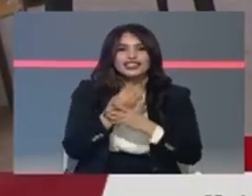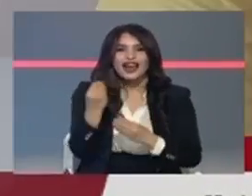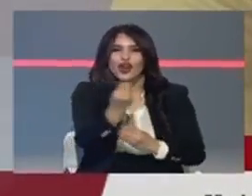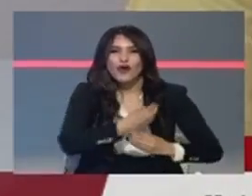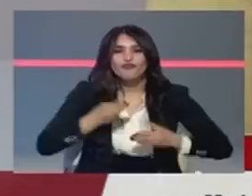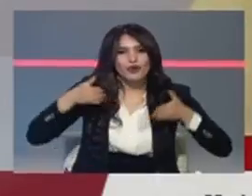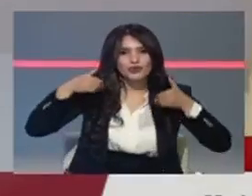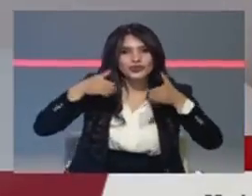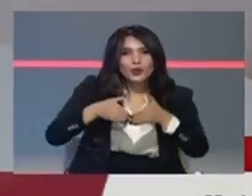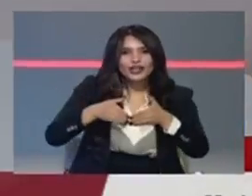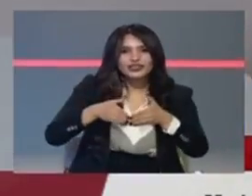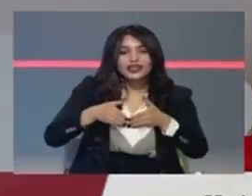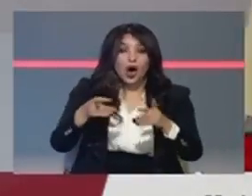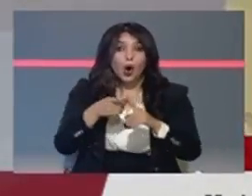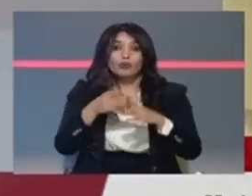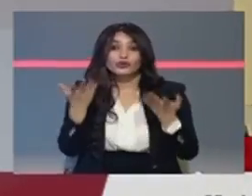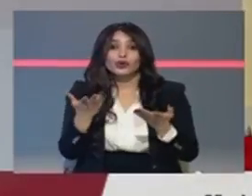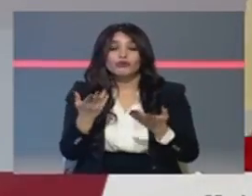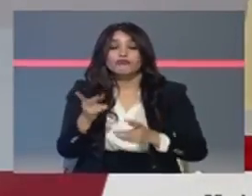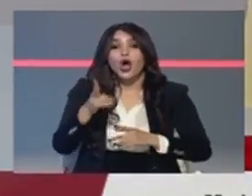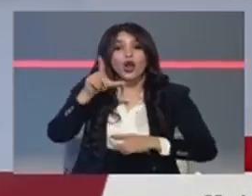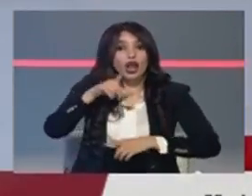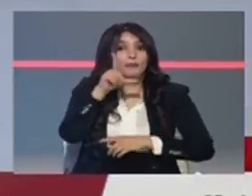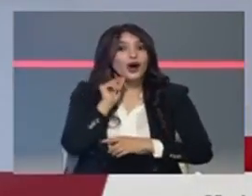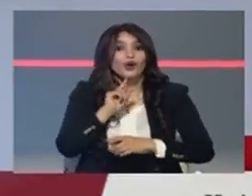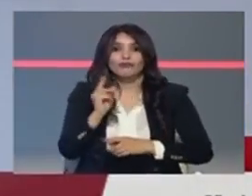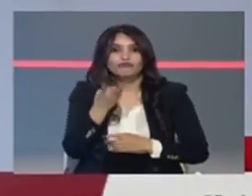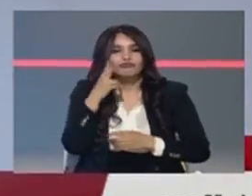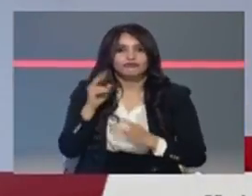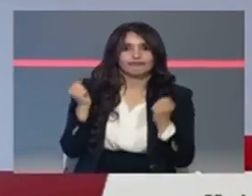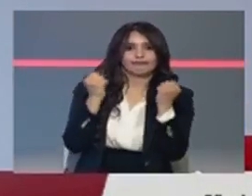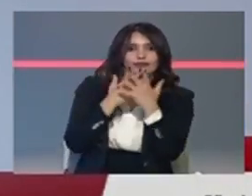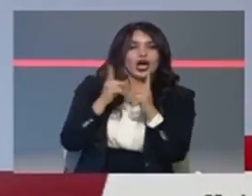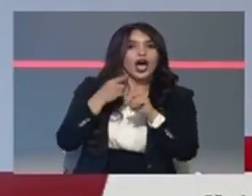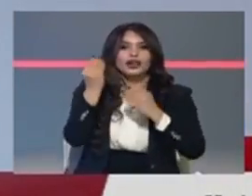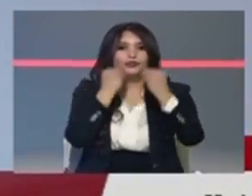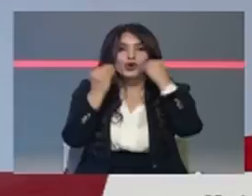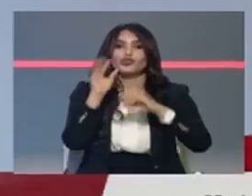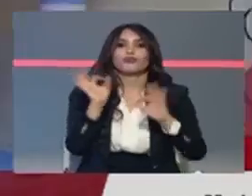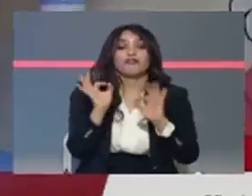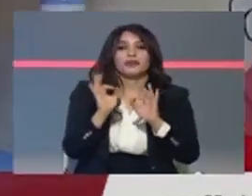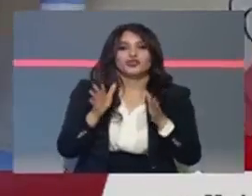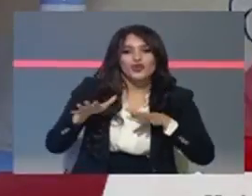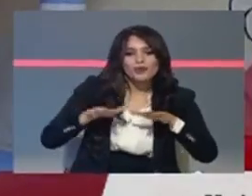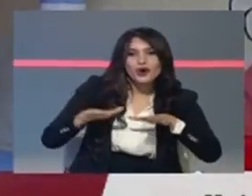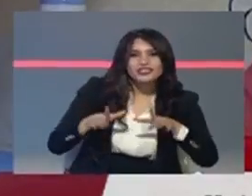في سلوكها المعتاد، وهو ما لم يتهيأ له الأولياء الذين لا يملكون الخبرة في التعامل معهم.